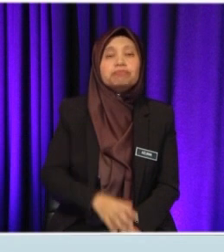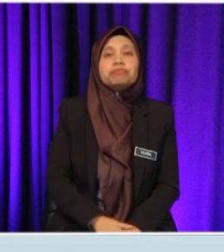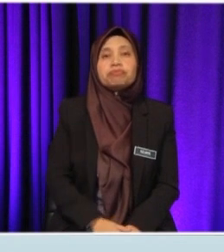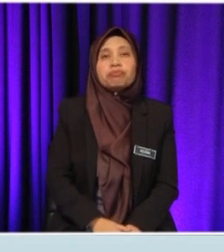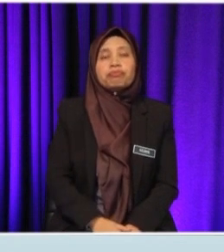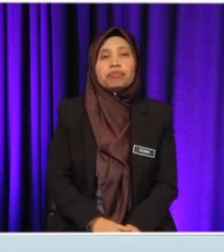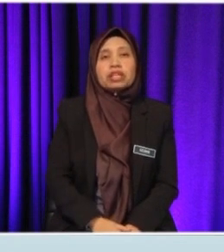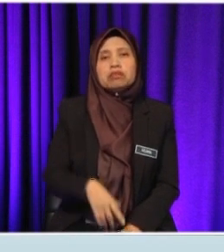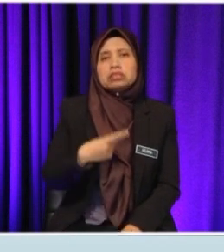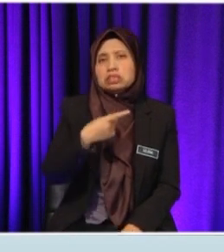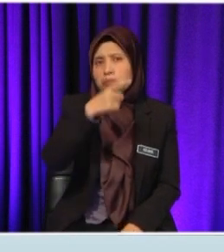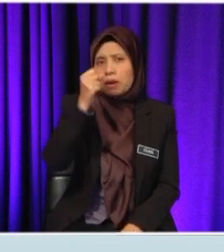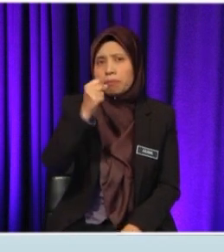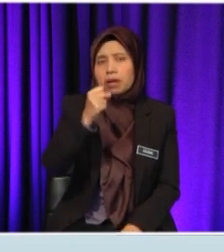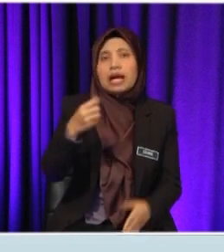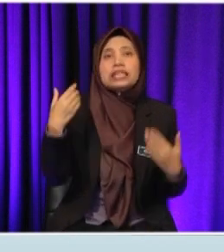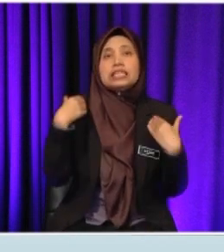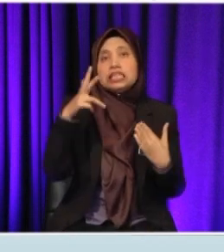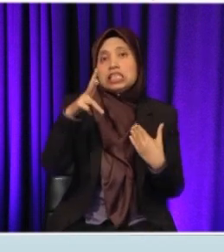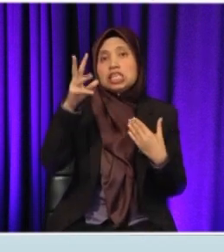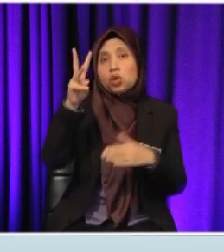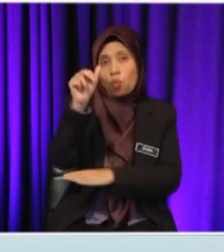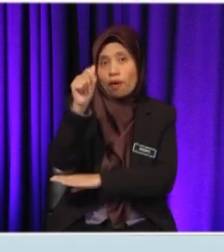3 markah. Sebab dia minta adalah 3 perwatakan.